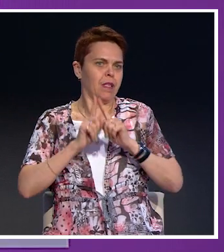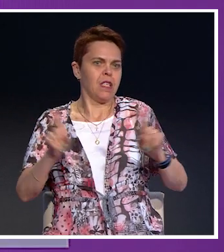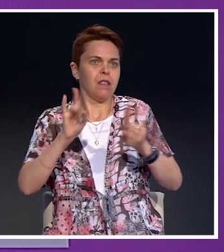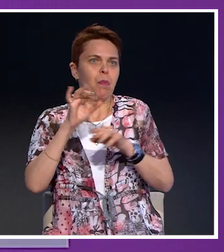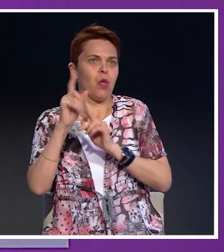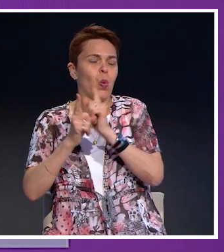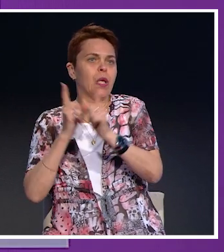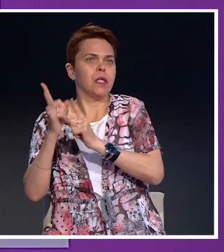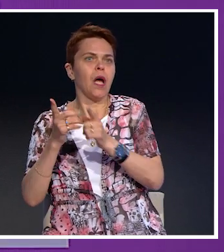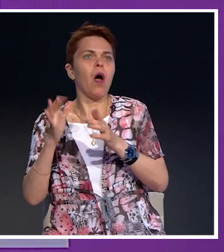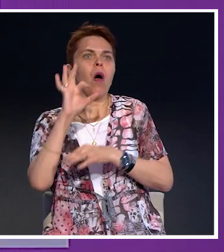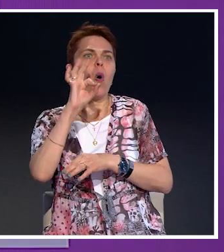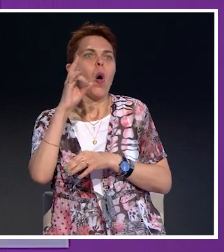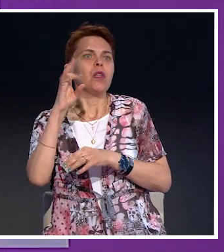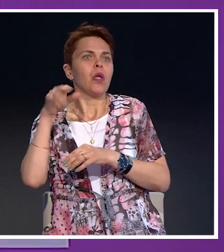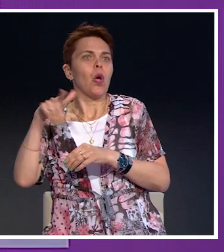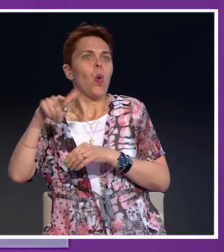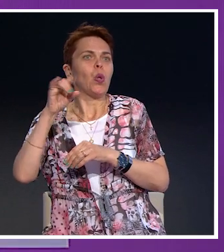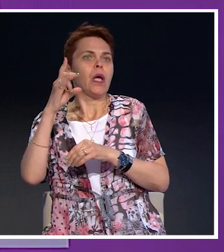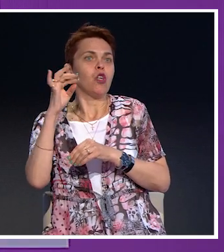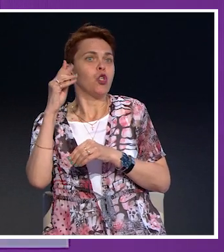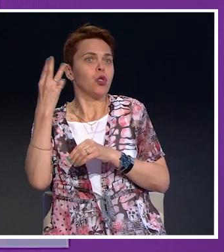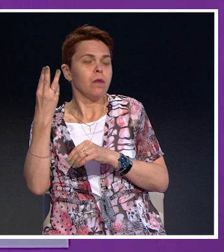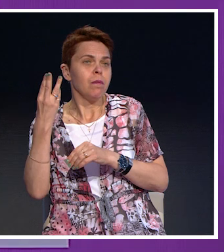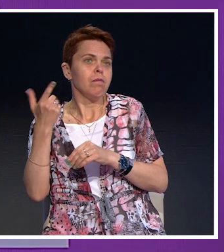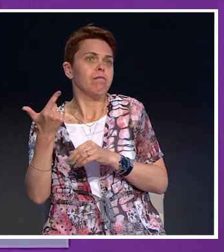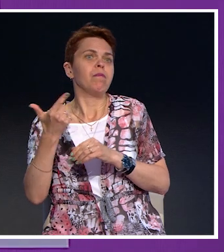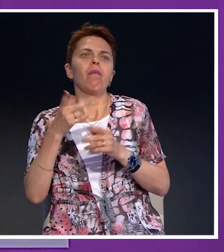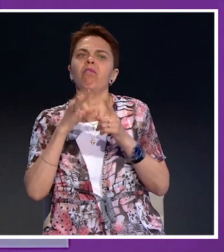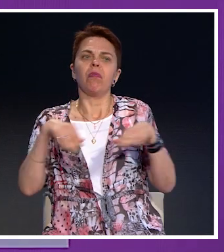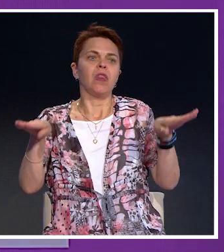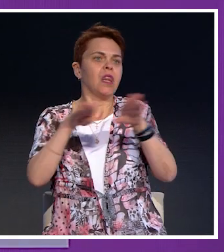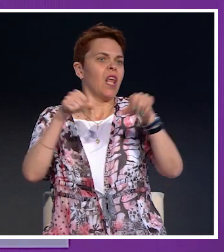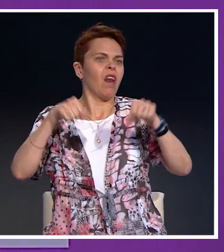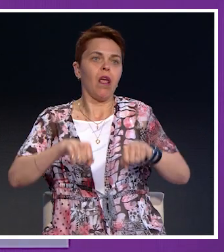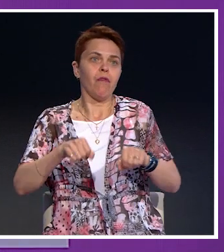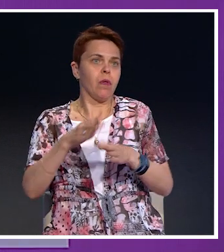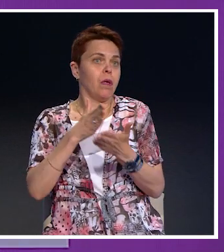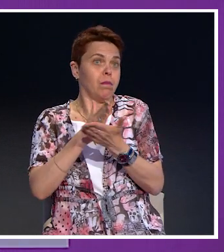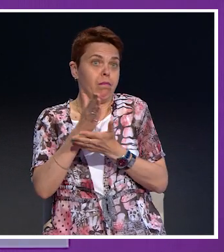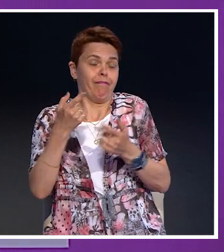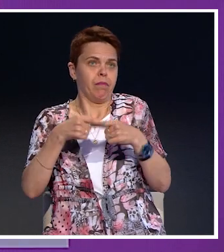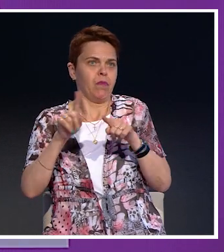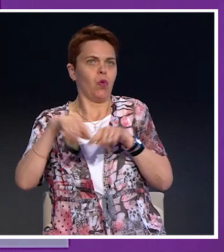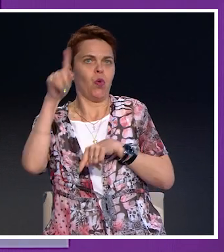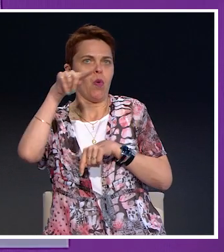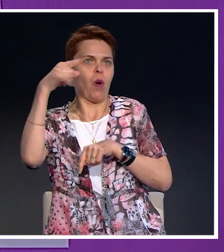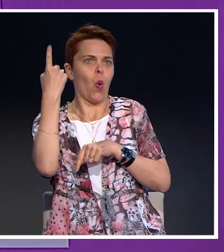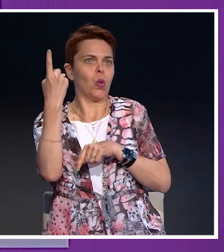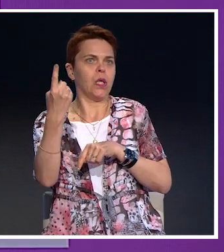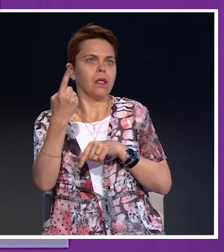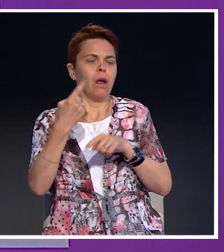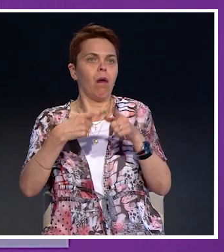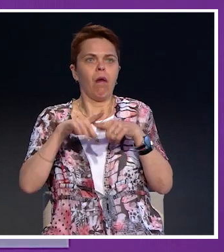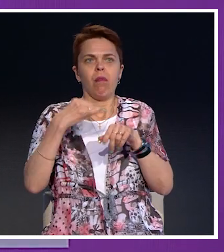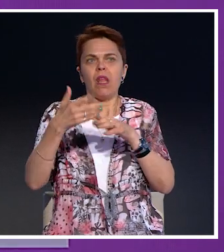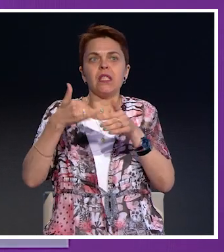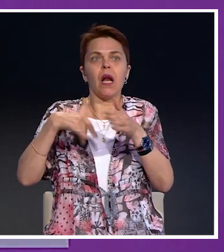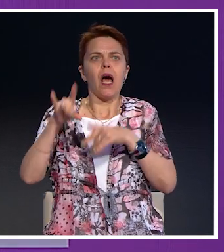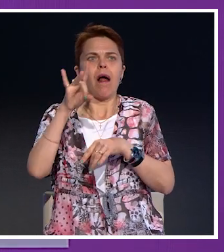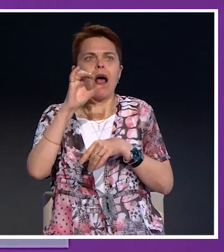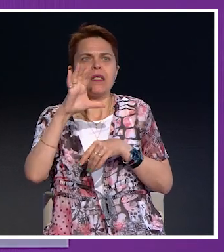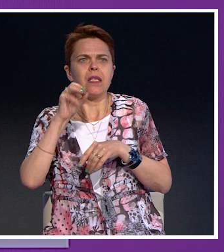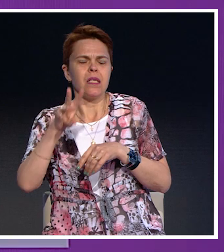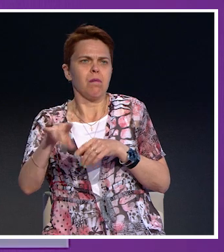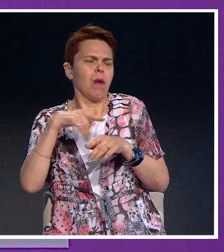Днями генеральний секретар ООН Антоніо Гутеріш назвав нерівність світовою проблемою номер один. Дискримінація,